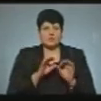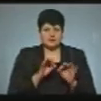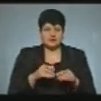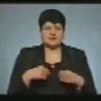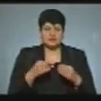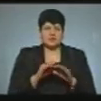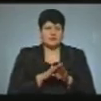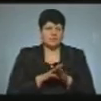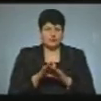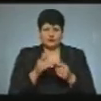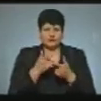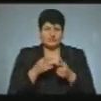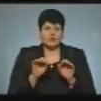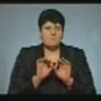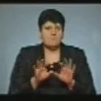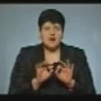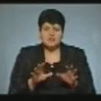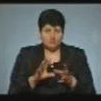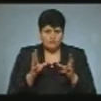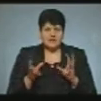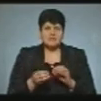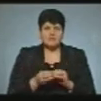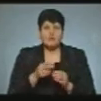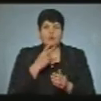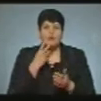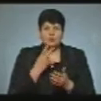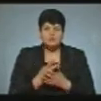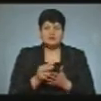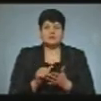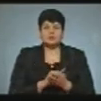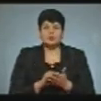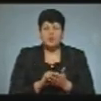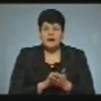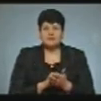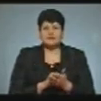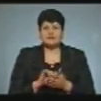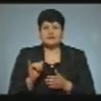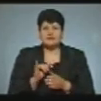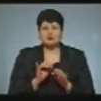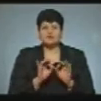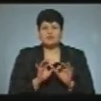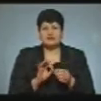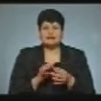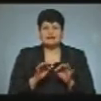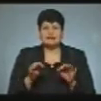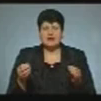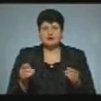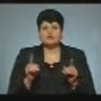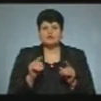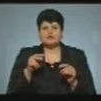нам повну інформацію, в принципі, показала документи і розповіла детально, що